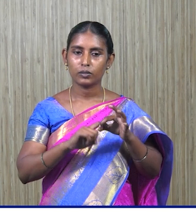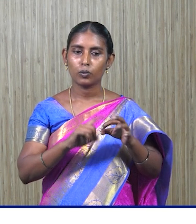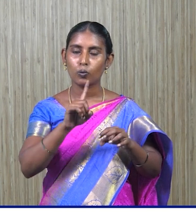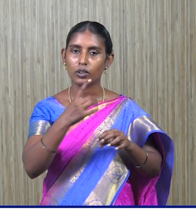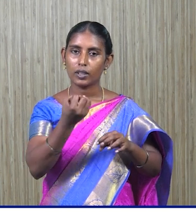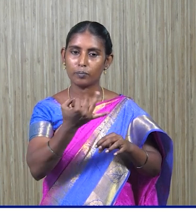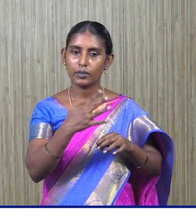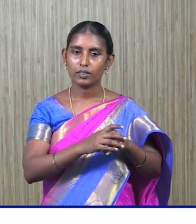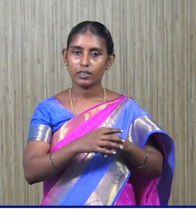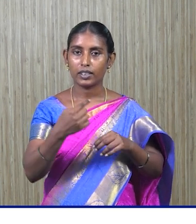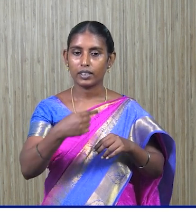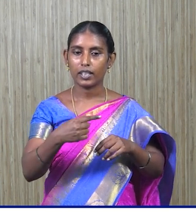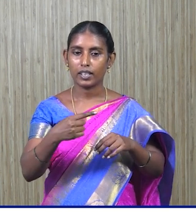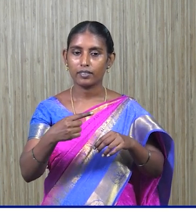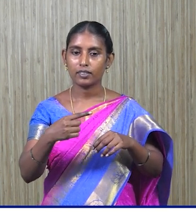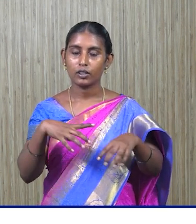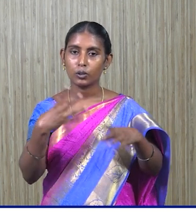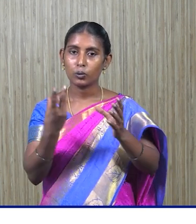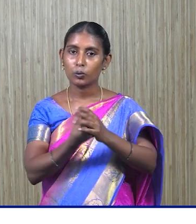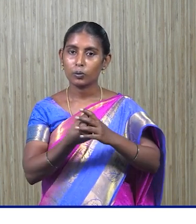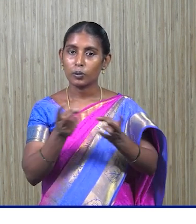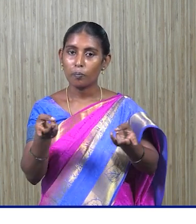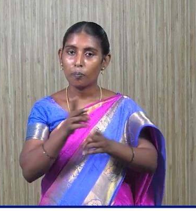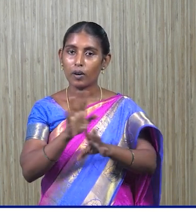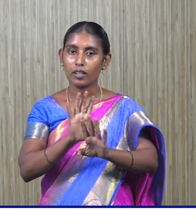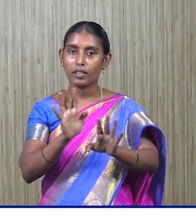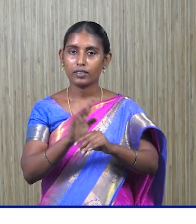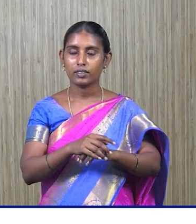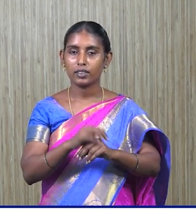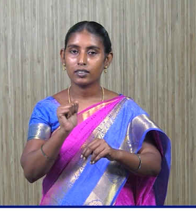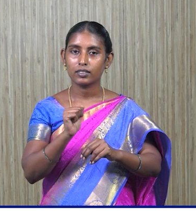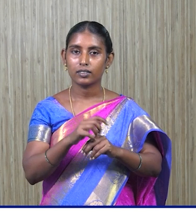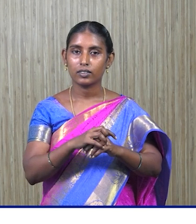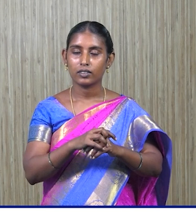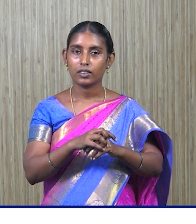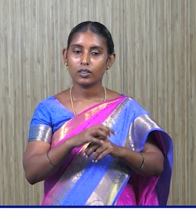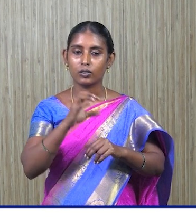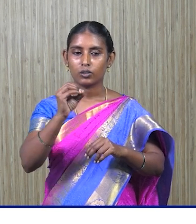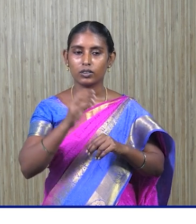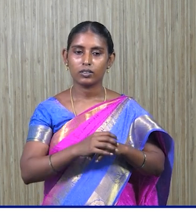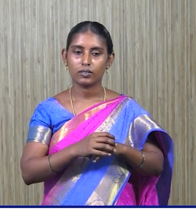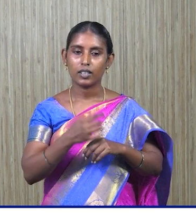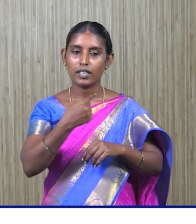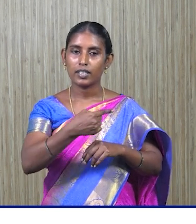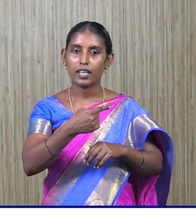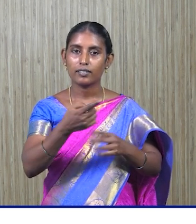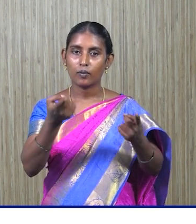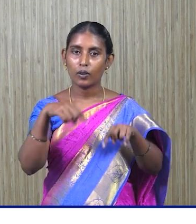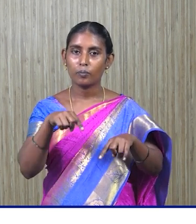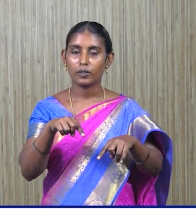டேஸை கூட்டும்போது அந்த எண் மாறாமல் இருக்கும். எந்த எண்ணை கூட்டினாலும் மாறாமல் இருக்கும்? 0. டேஸால் வகுப்பது என்பது